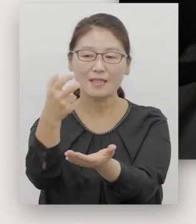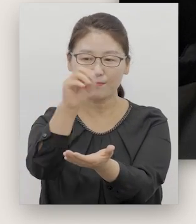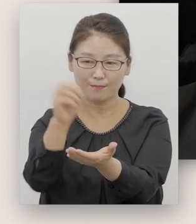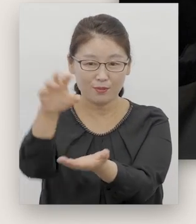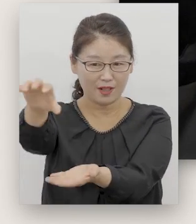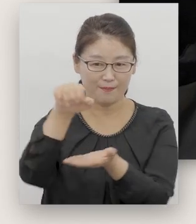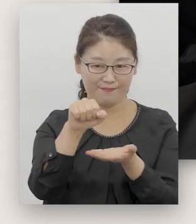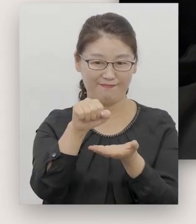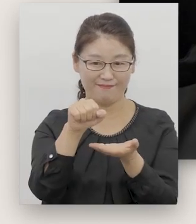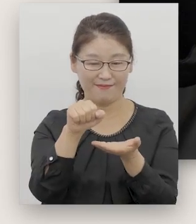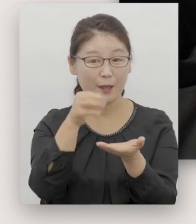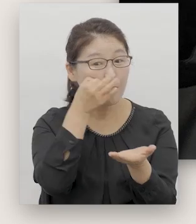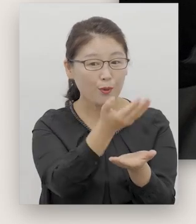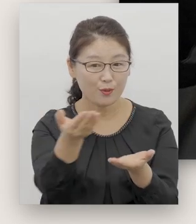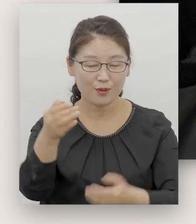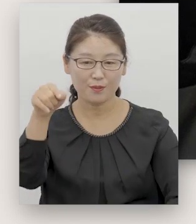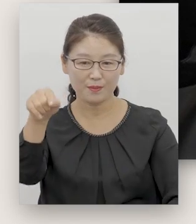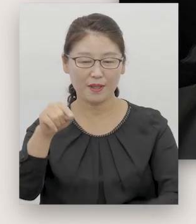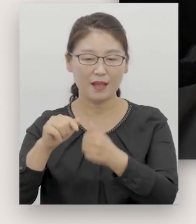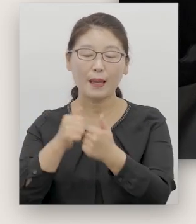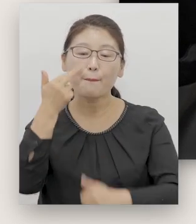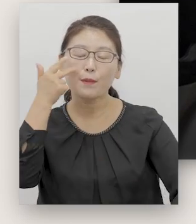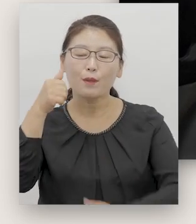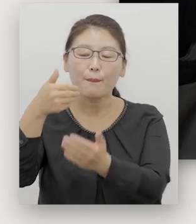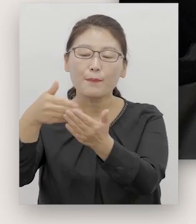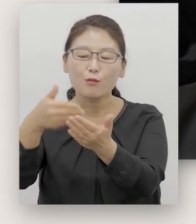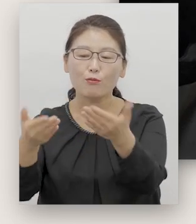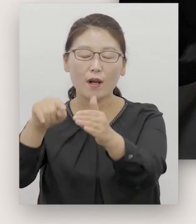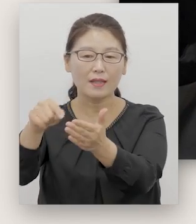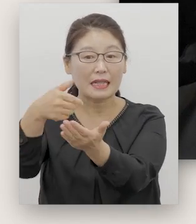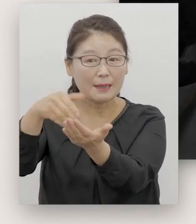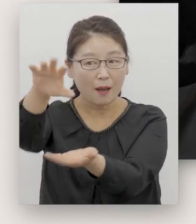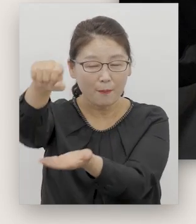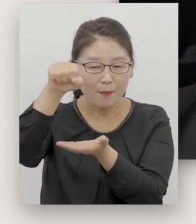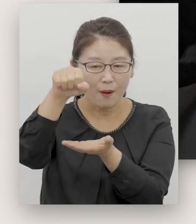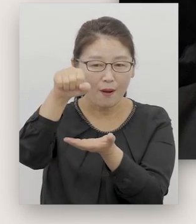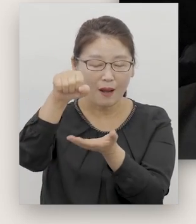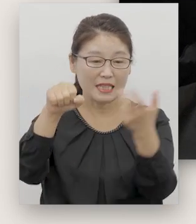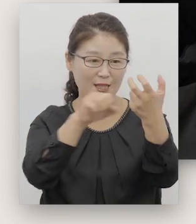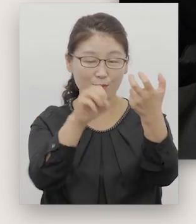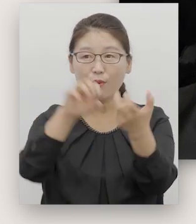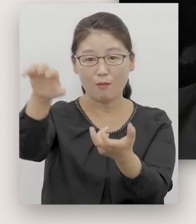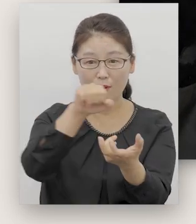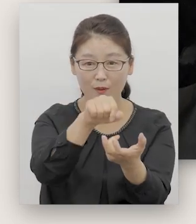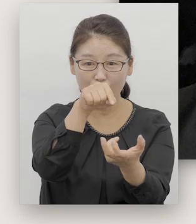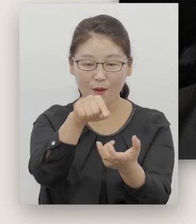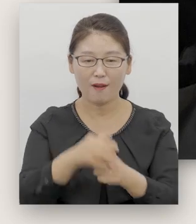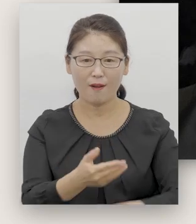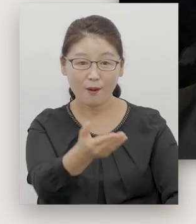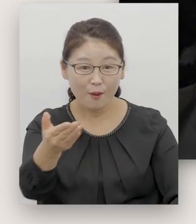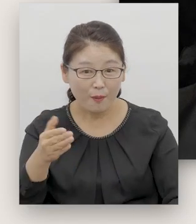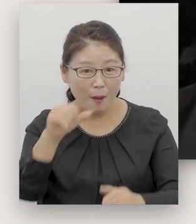작업이 한 곳에서 다른 곳으로 옮겨지는 것은 어떤 한 사람의 일생에서 한번 볼수 있을 법한